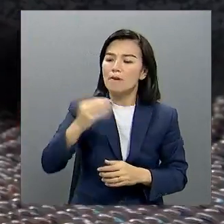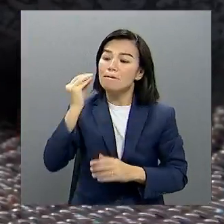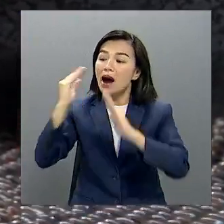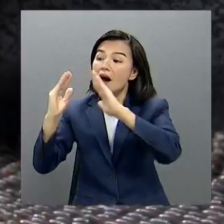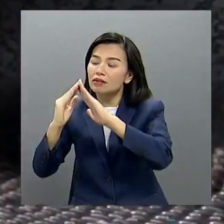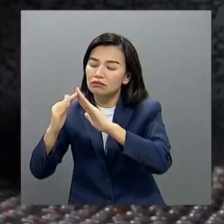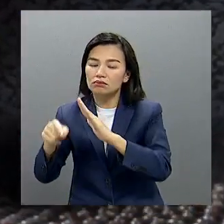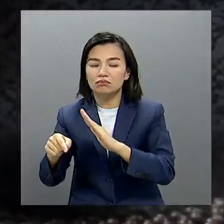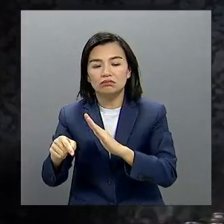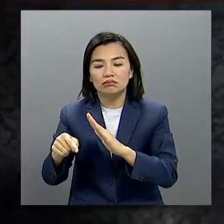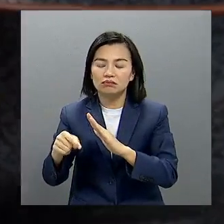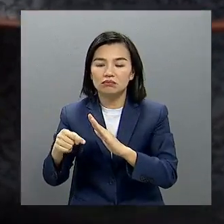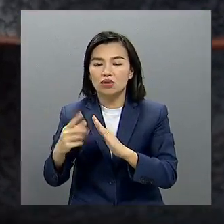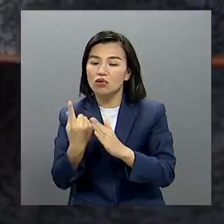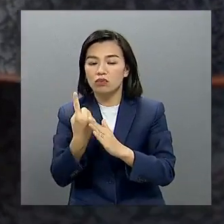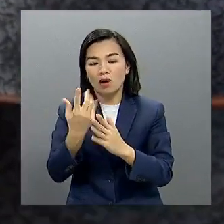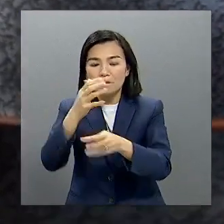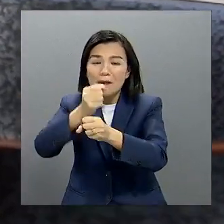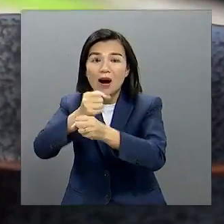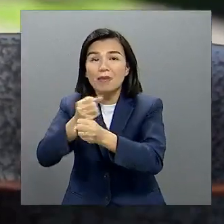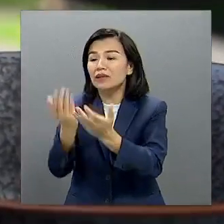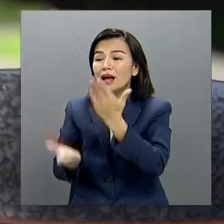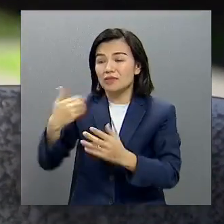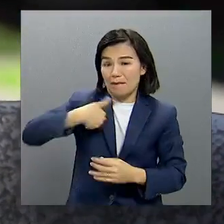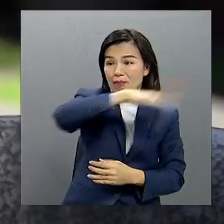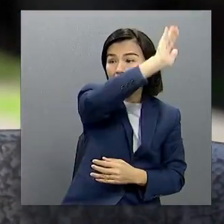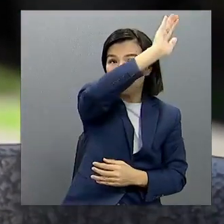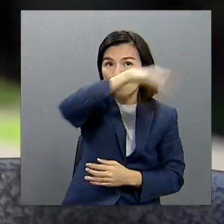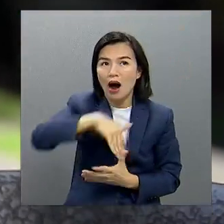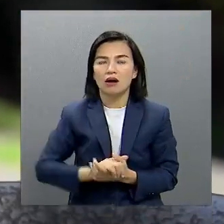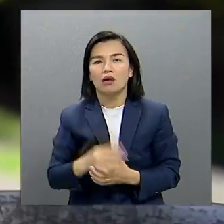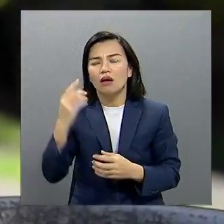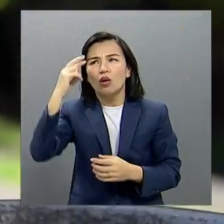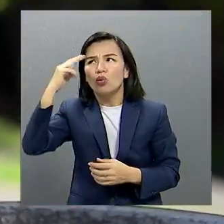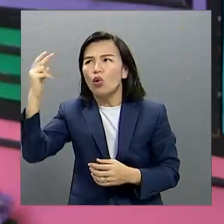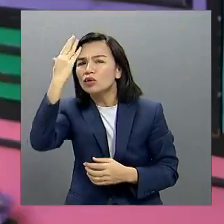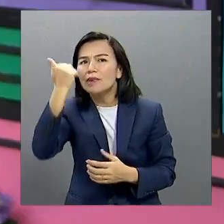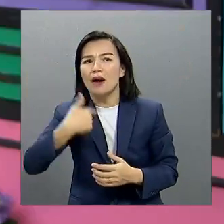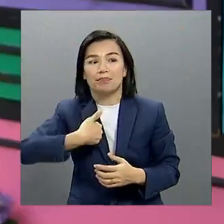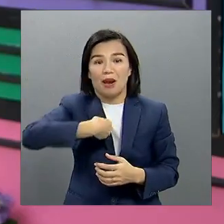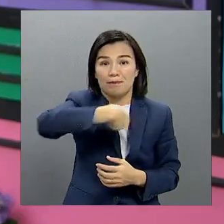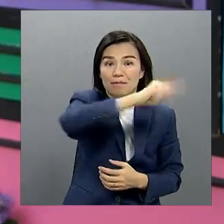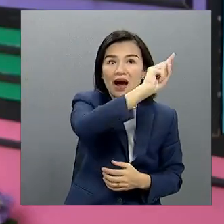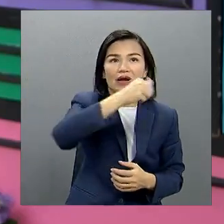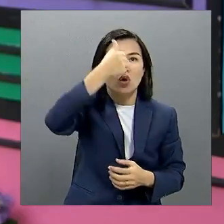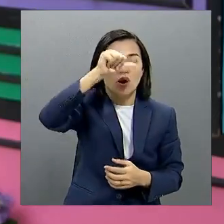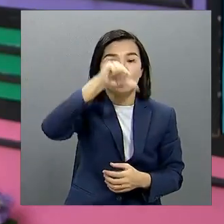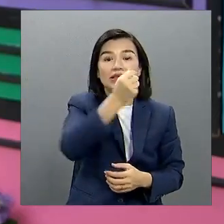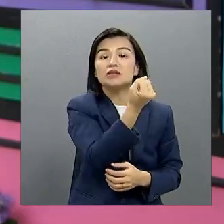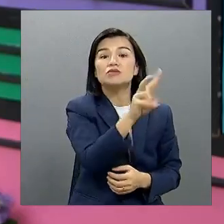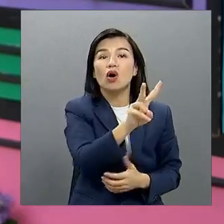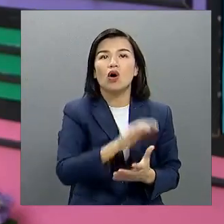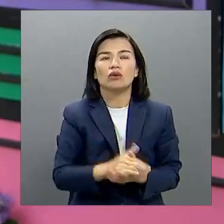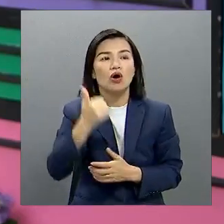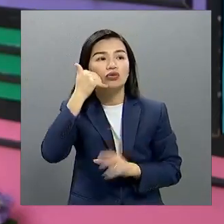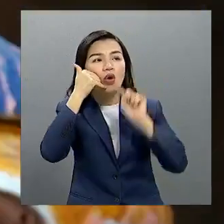งว่าเอ๊ะทำไมต้องให้เขาปั้นดินด้วยประกอบว่ากลับมาเนี่ยเป็นทริปที่เราไปกันประมาณสัก12วันท่านไม่โทรหาเรา